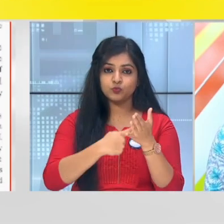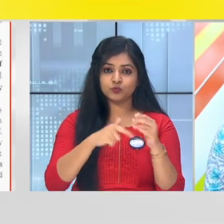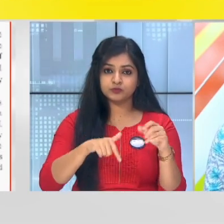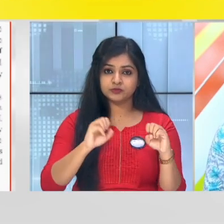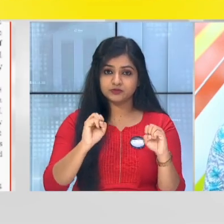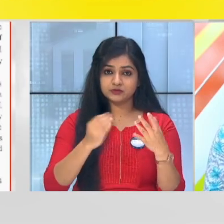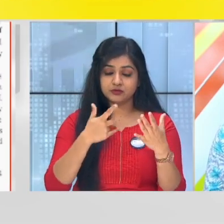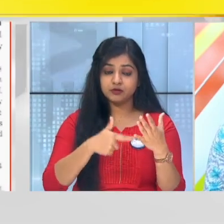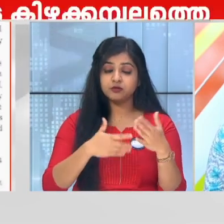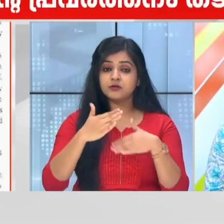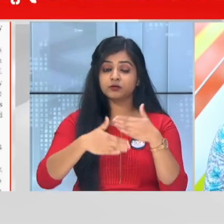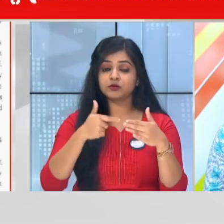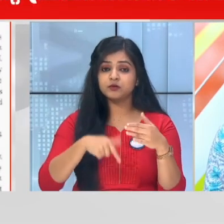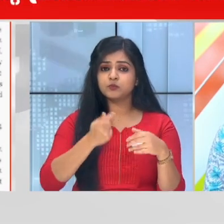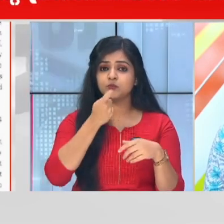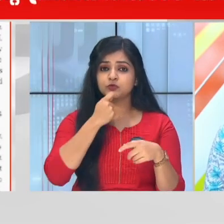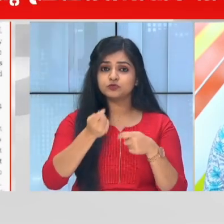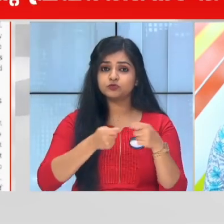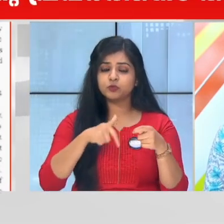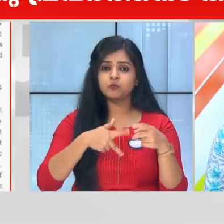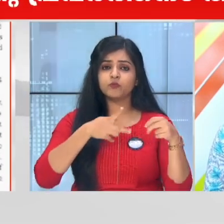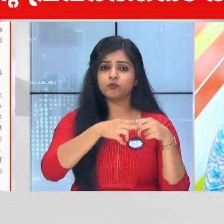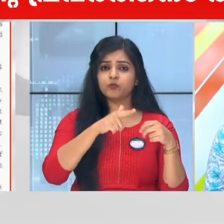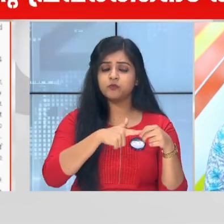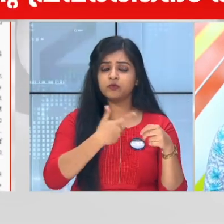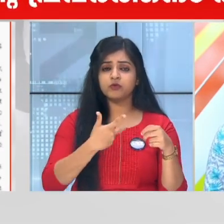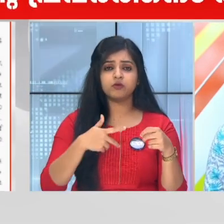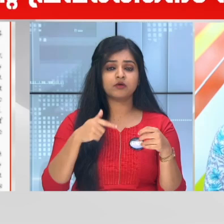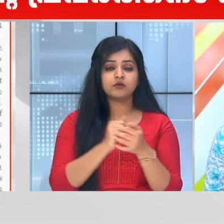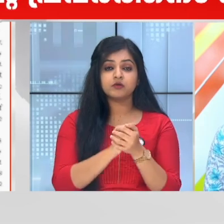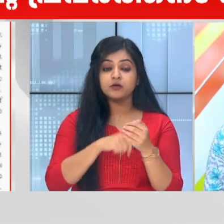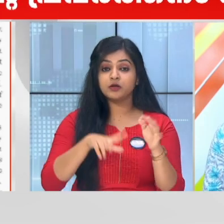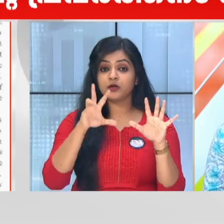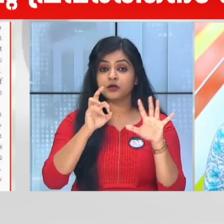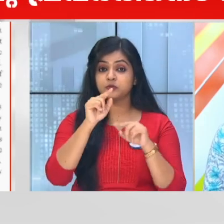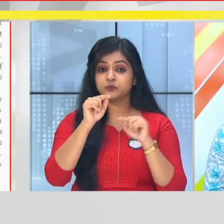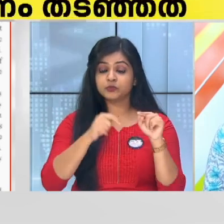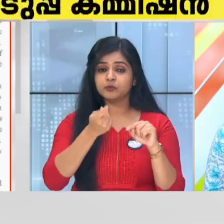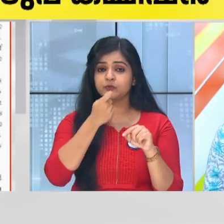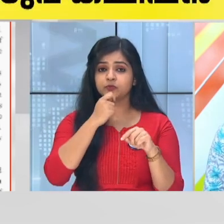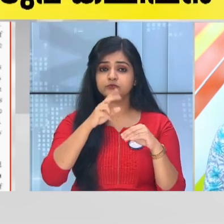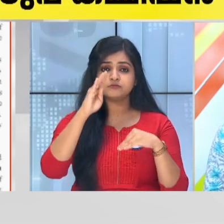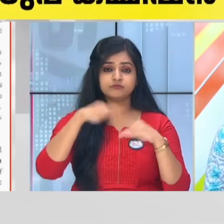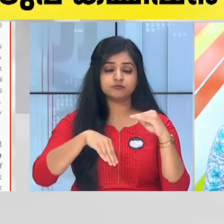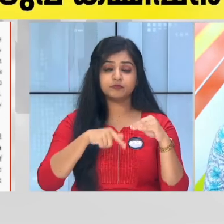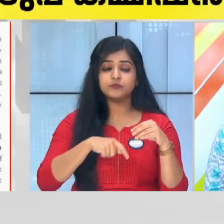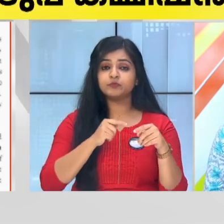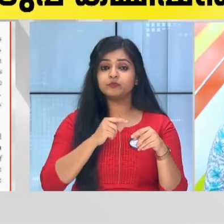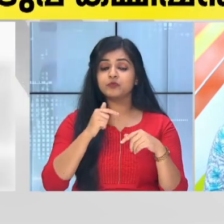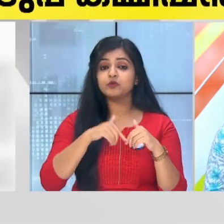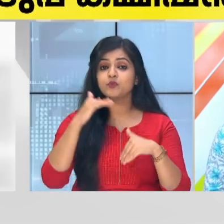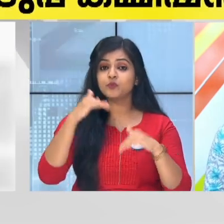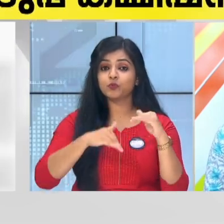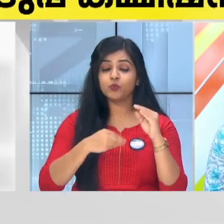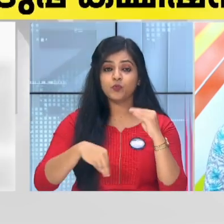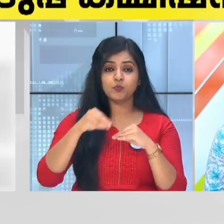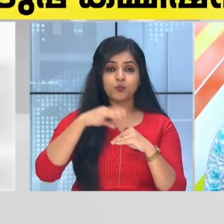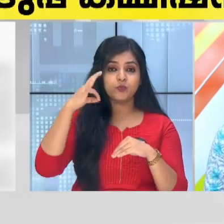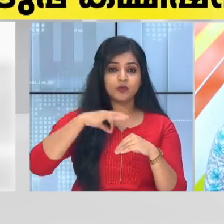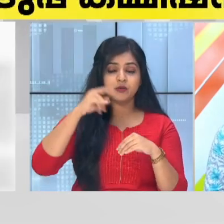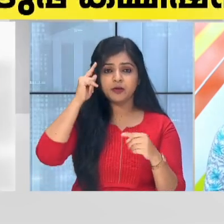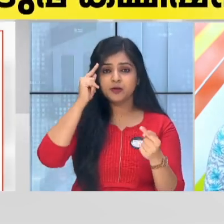പിന്നാലെയാണ് ഈ മെഡിക്കൽ സ്റ്റോറിന്റെ ഉദ്ഘാടനം നടന്നതെന്നും ഈ 80% വിലക്കുറവിൽ മരുന്നുകൾ വിൽക്കുന്നത് വോട്ടർമാരെ സ്വാധീനിക്കാനാണെന്നും ചൂണ്ടിക്കാട്ടി